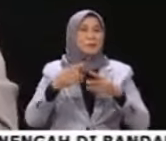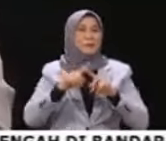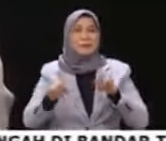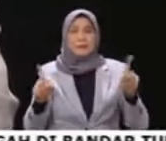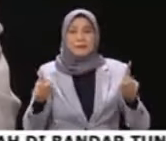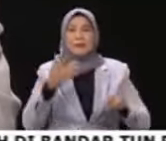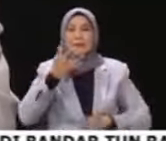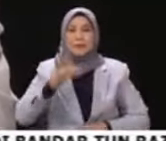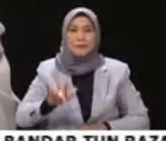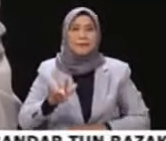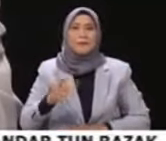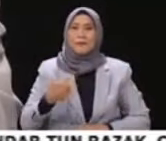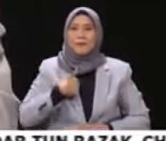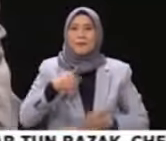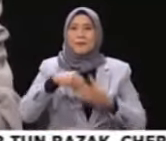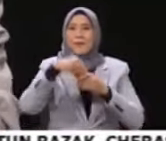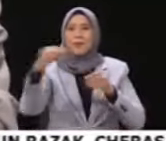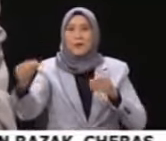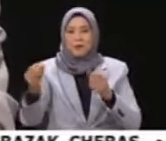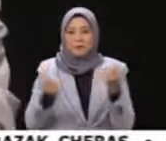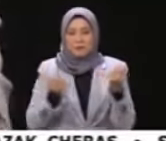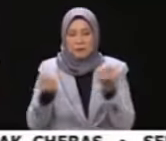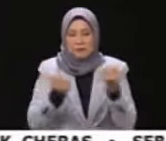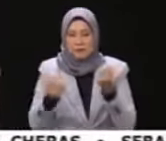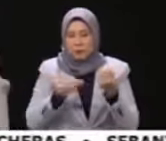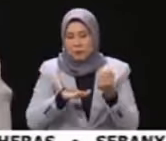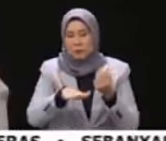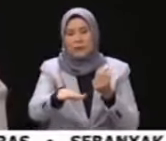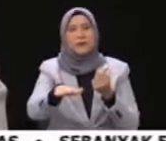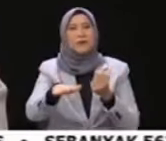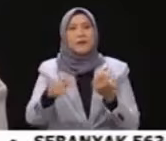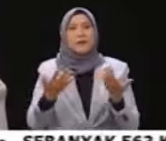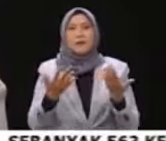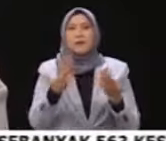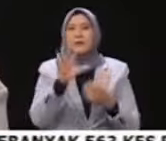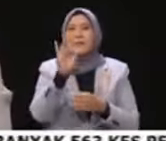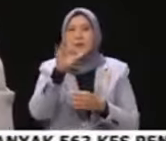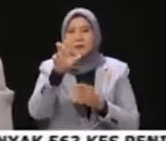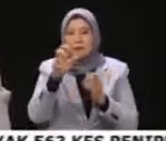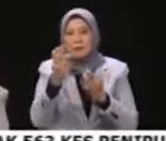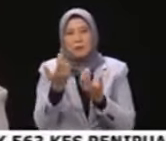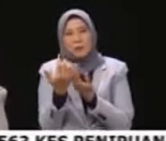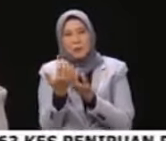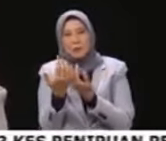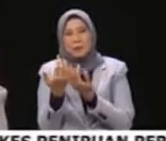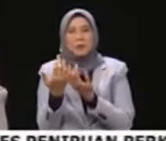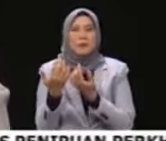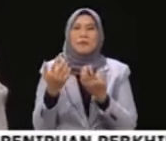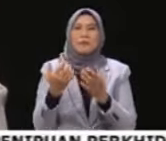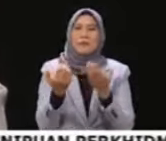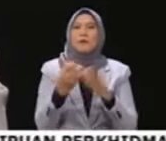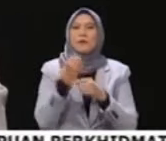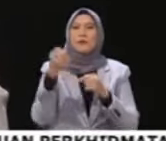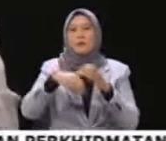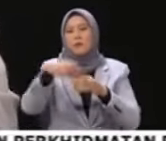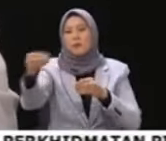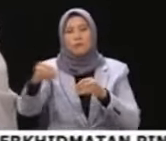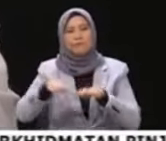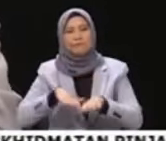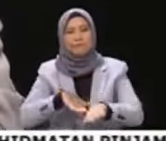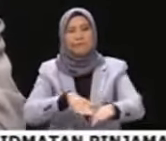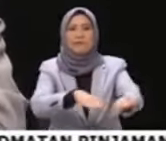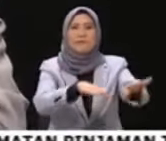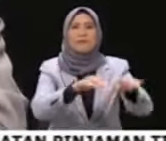pun hampir dekat saya daripada pukul 3.30, 8.30 baru boleh dapat keluar. Okey. Dan apabila dapat tahu benda tu, saya